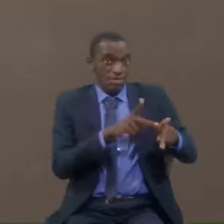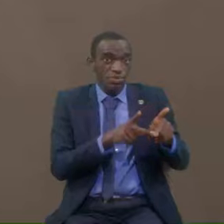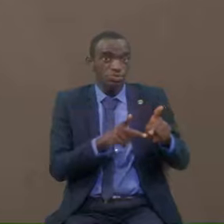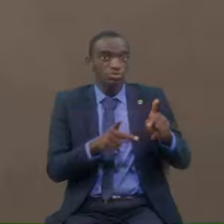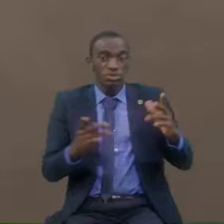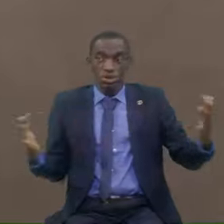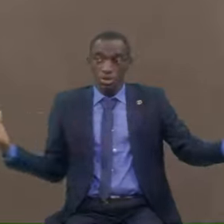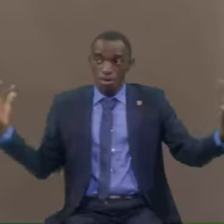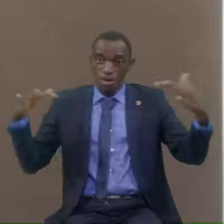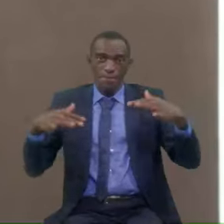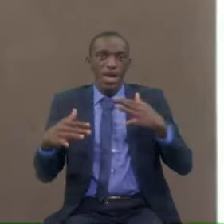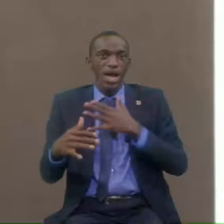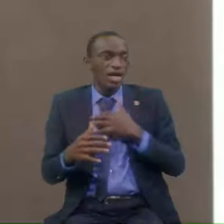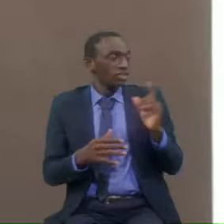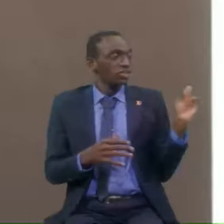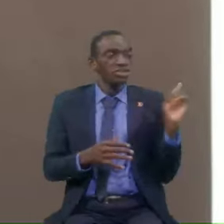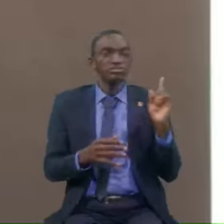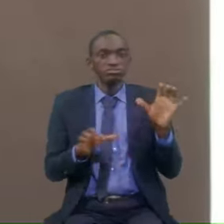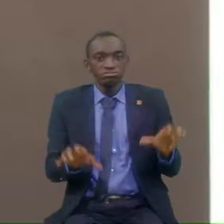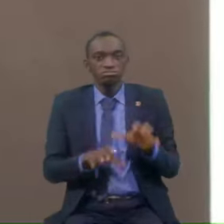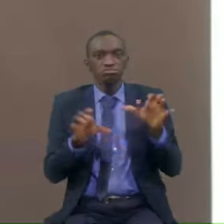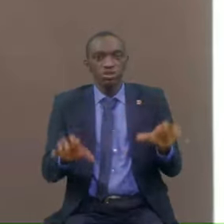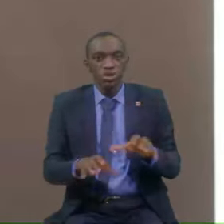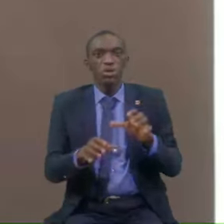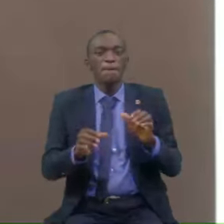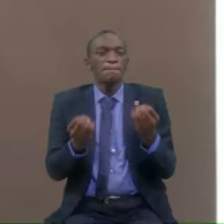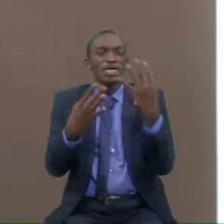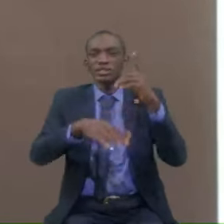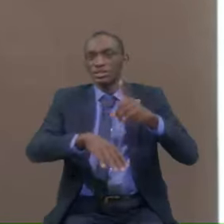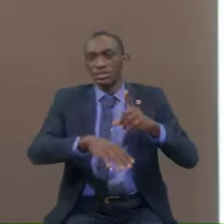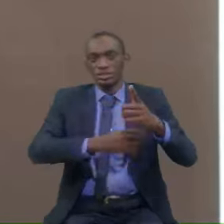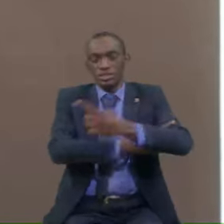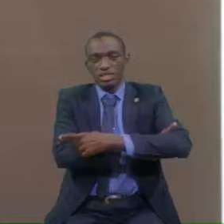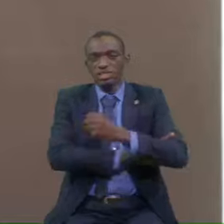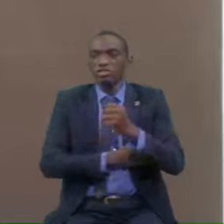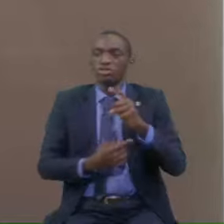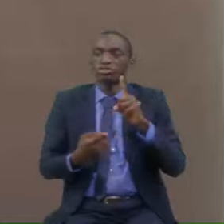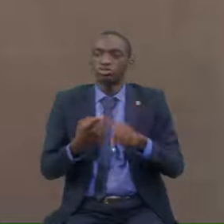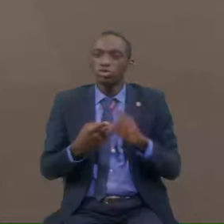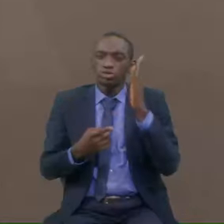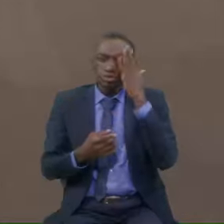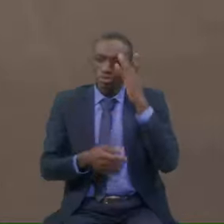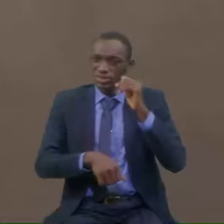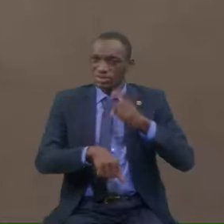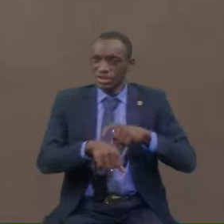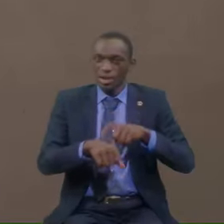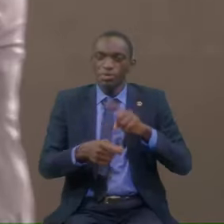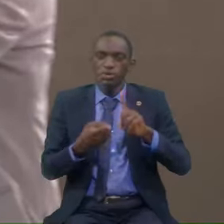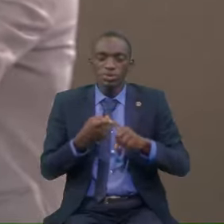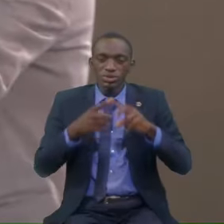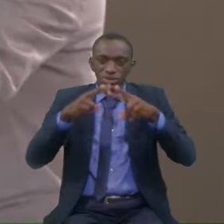rassemblée, elle a fait pendant plusieurs jours, discerner le temps, discerner le moment et